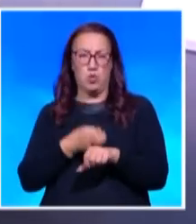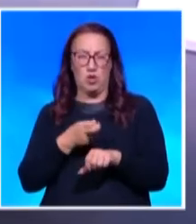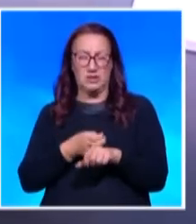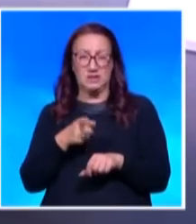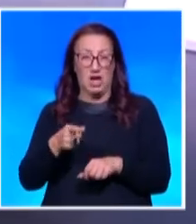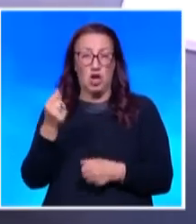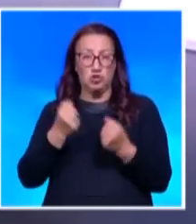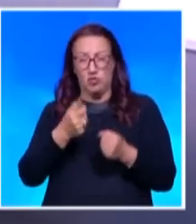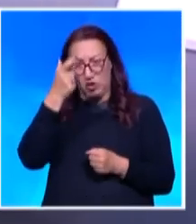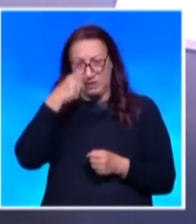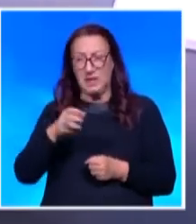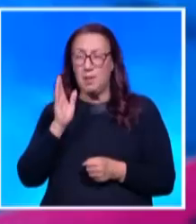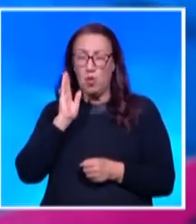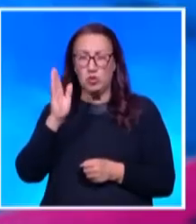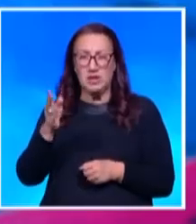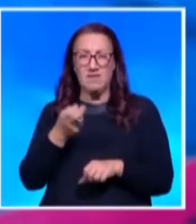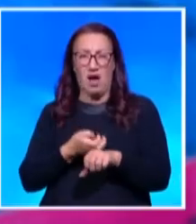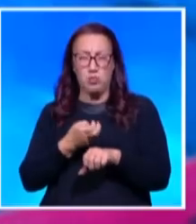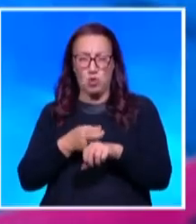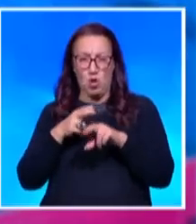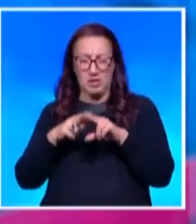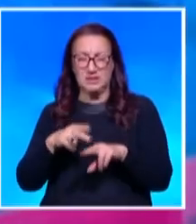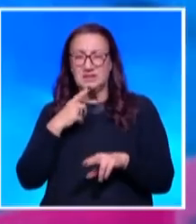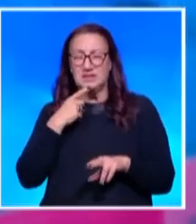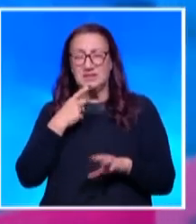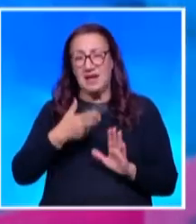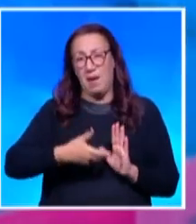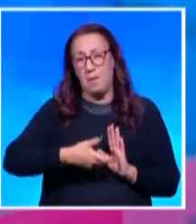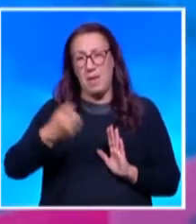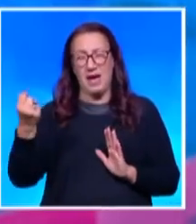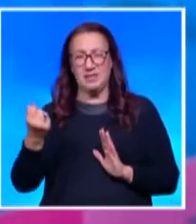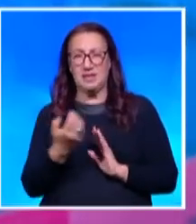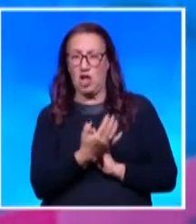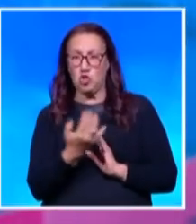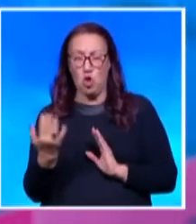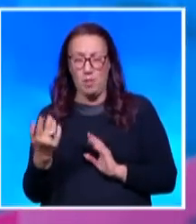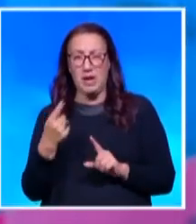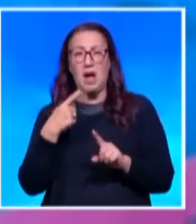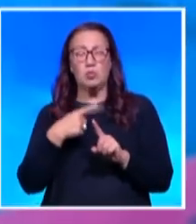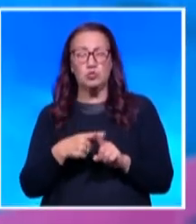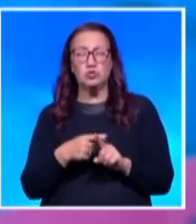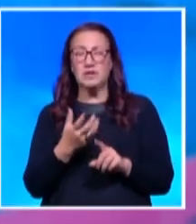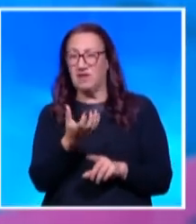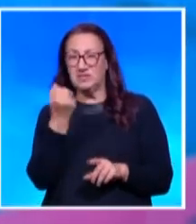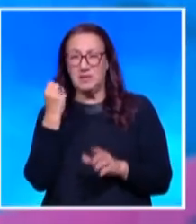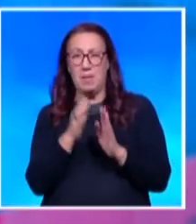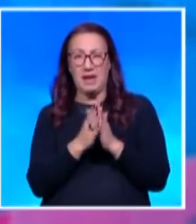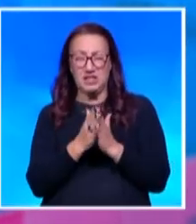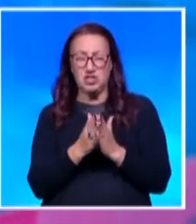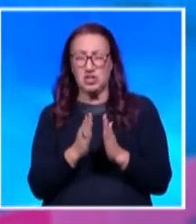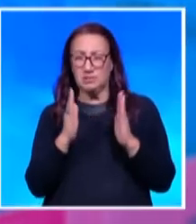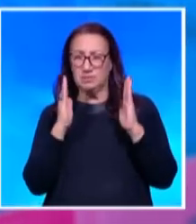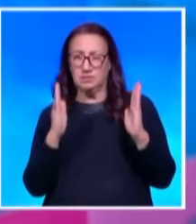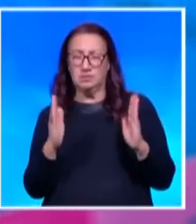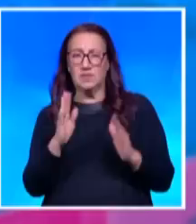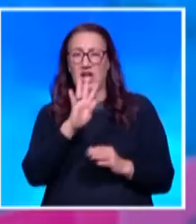съответното лечебно заведение със свалени номера и с отнета книжка и то това трябва да направи в рамките на 45 минути в населено